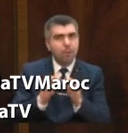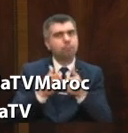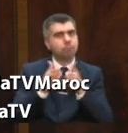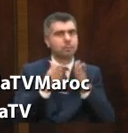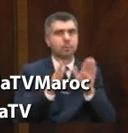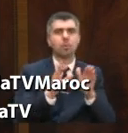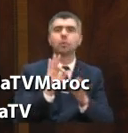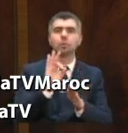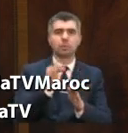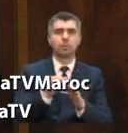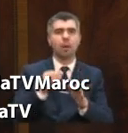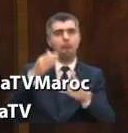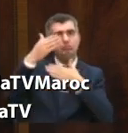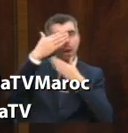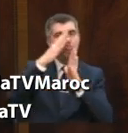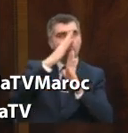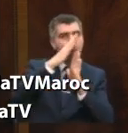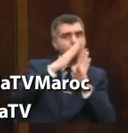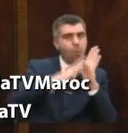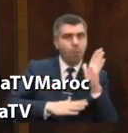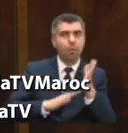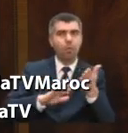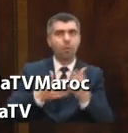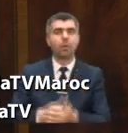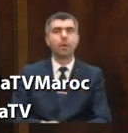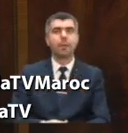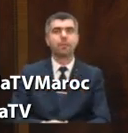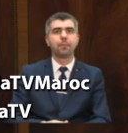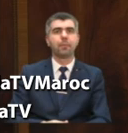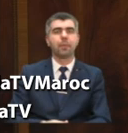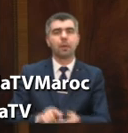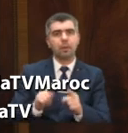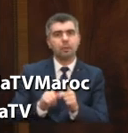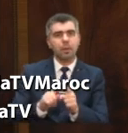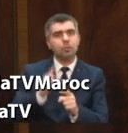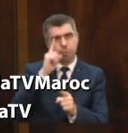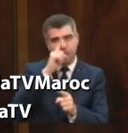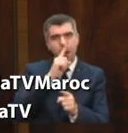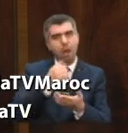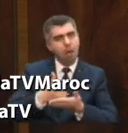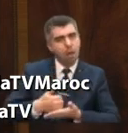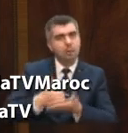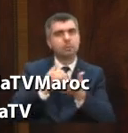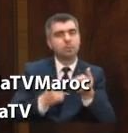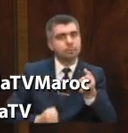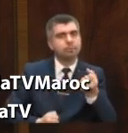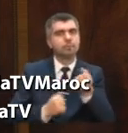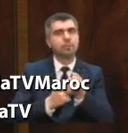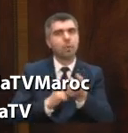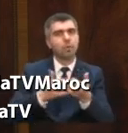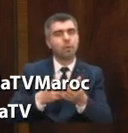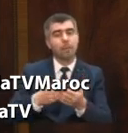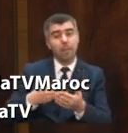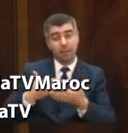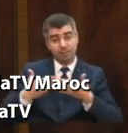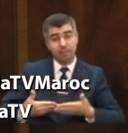ذاك بعد التبعات والأثار الجانبية ديال ديال ديال ديال الأزمة يمكن أن تعالج في وقتها. أما الحديث